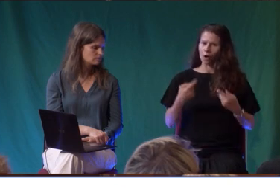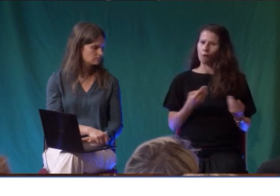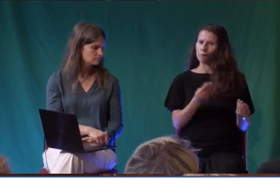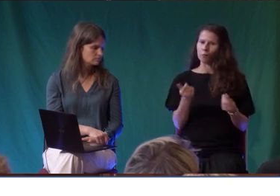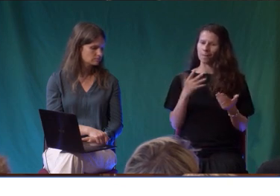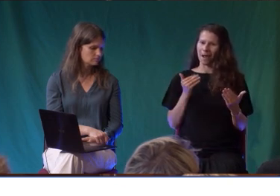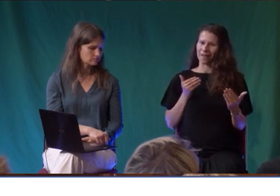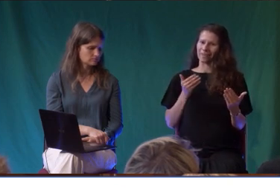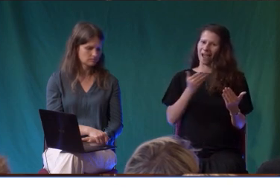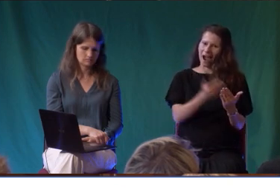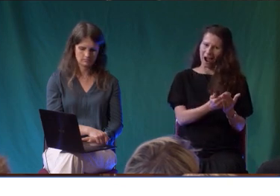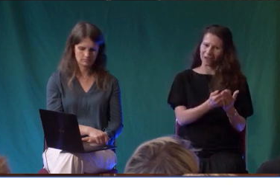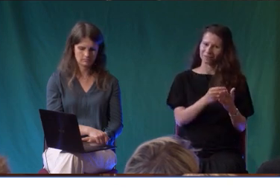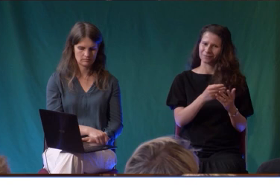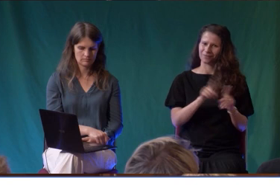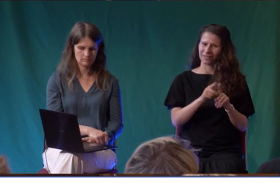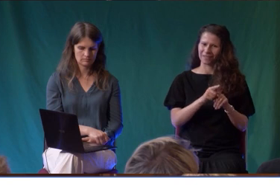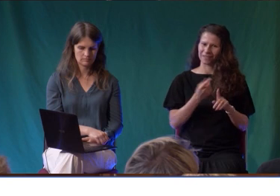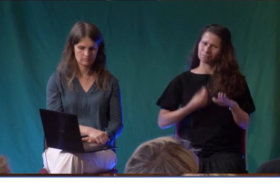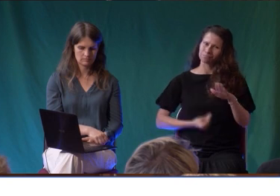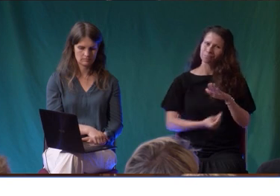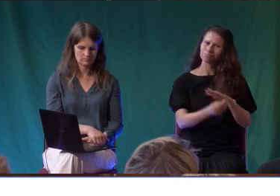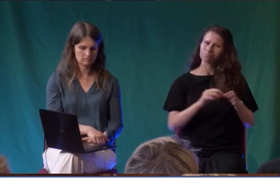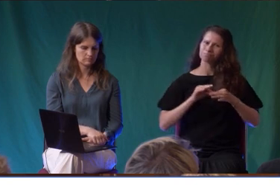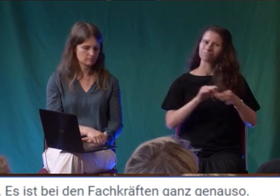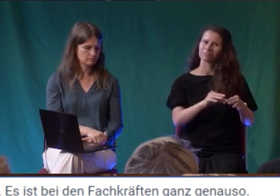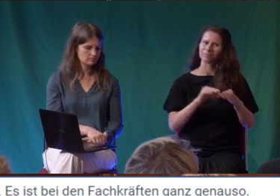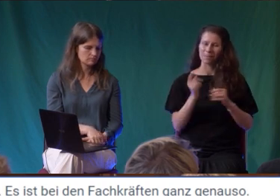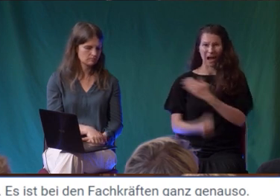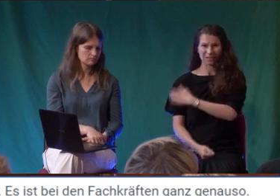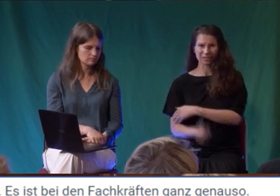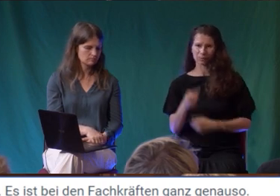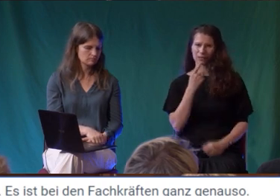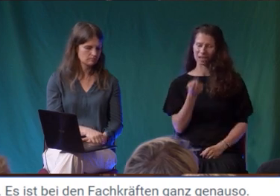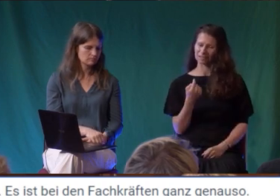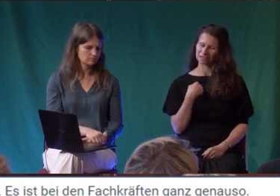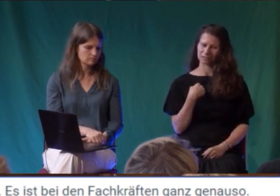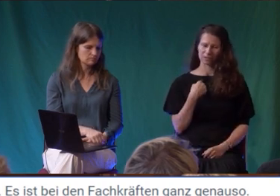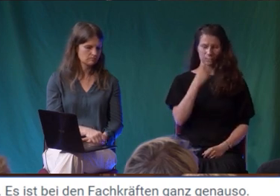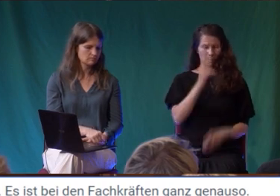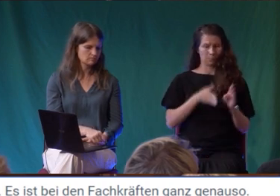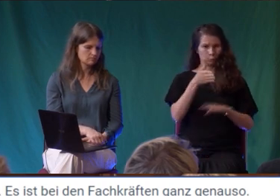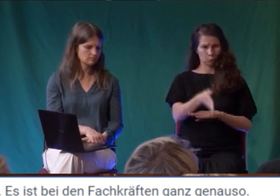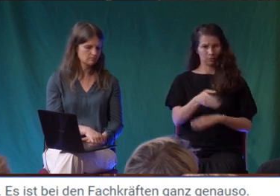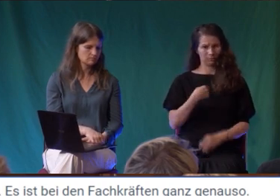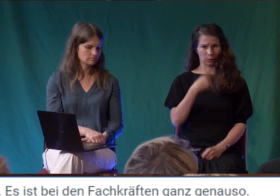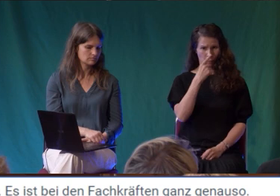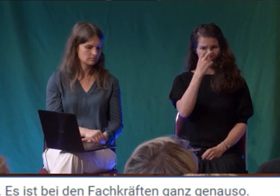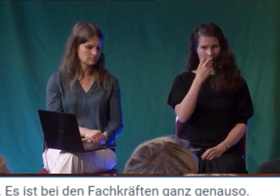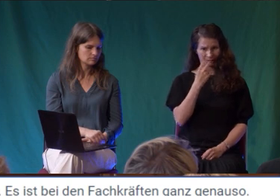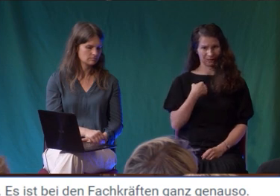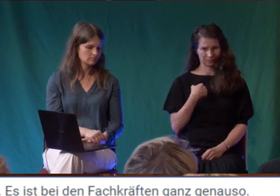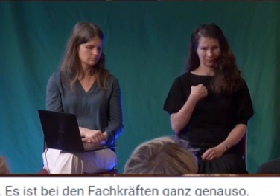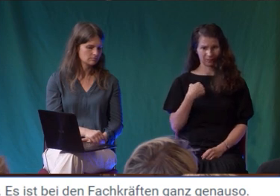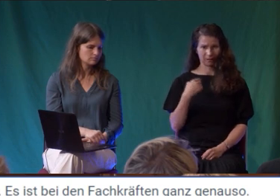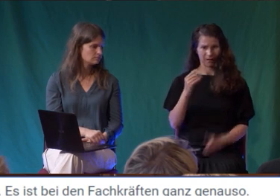den Menschen verbunden und gleichzeitig muss man immer wieder sagen ich bin aber hier nur Besuch und ich bin Gast und ich bin Fachkraft